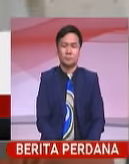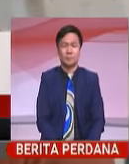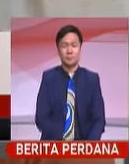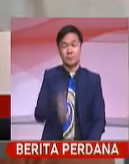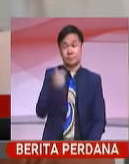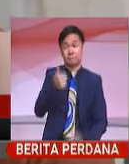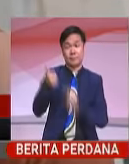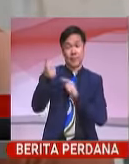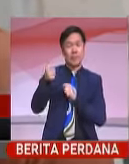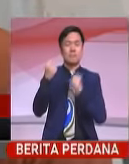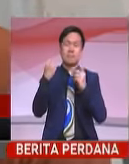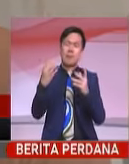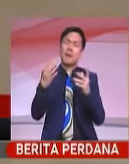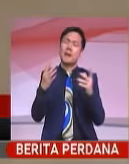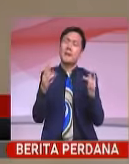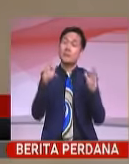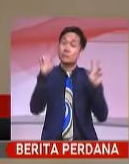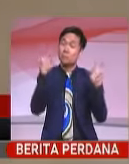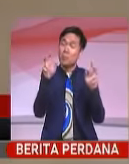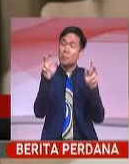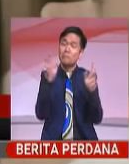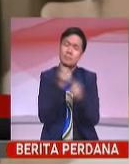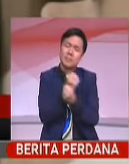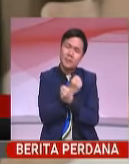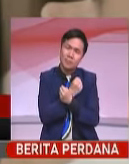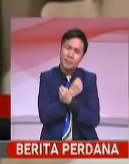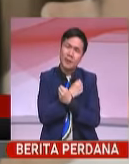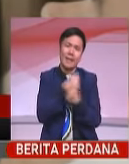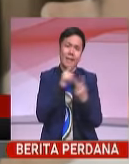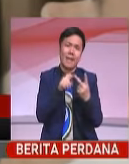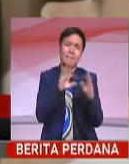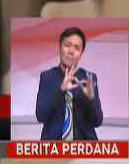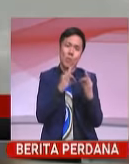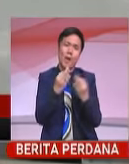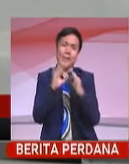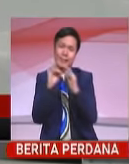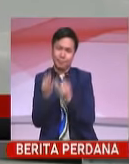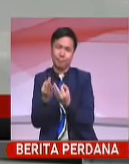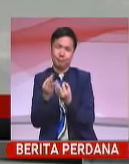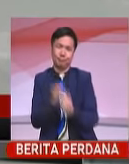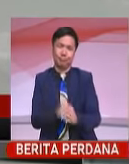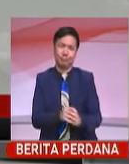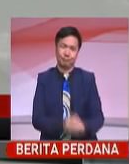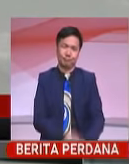Telefilm ini syarat dengan mesej kasih sayang dan kekeluargaan.